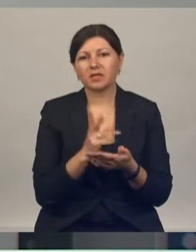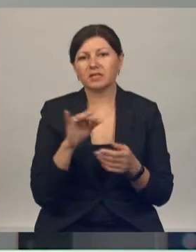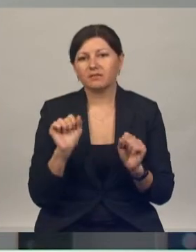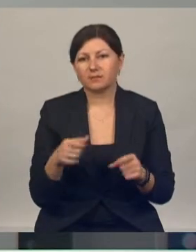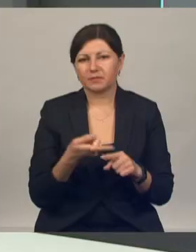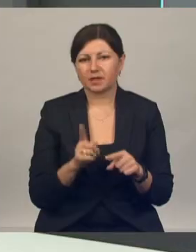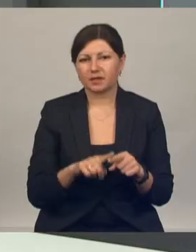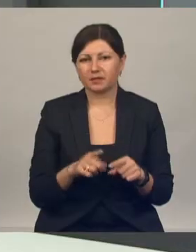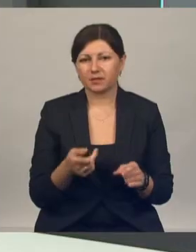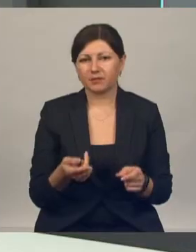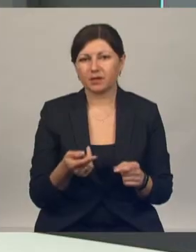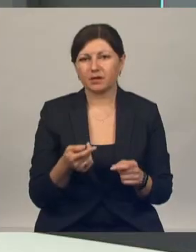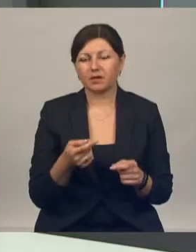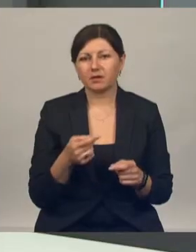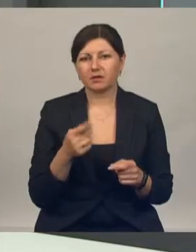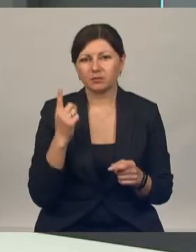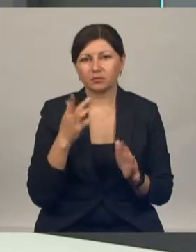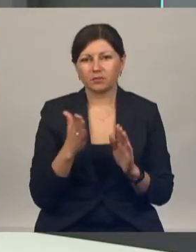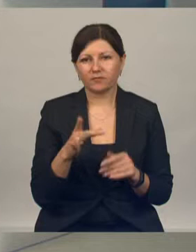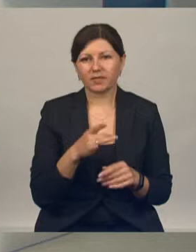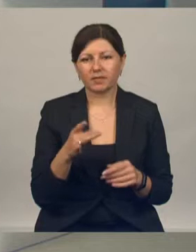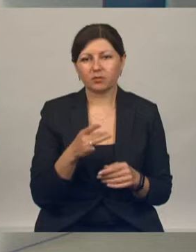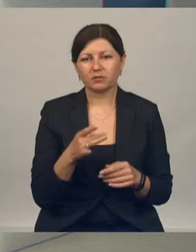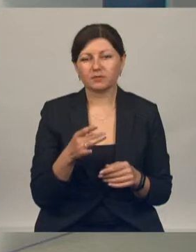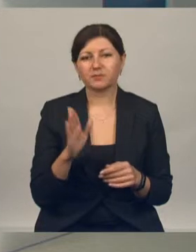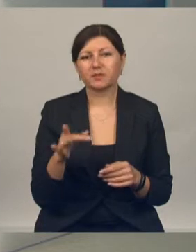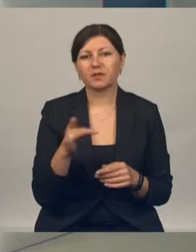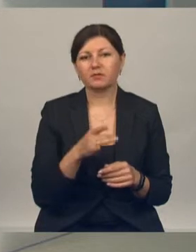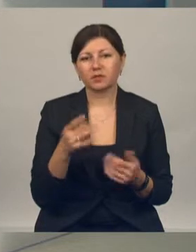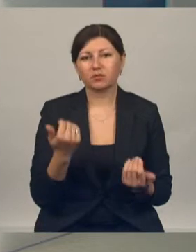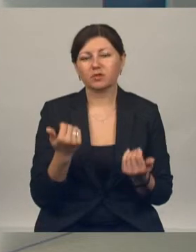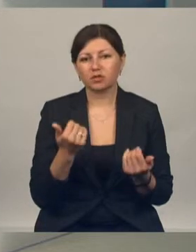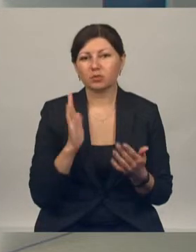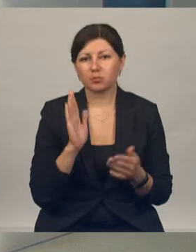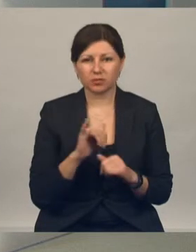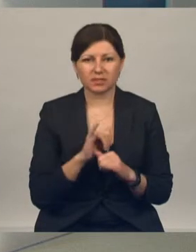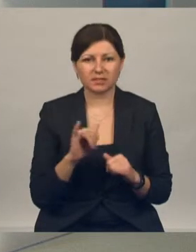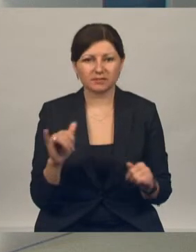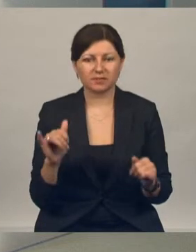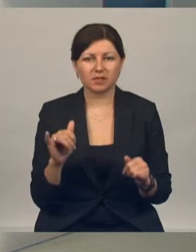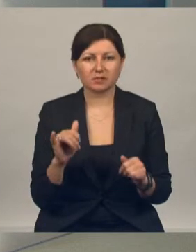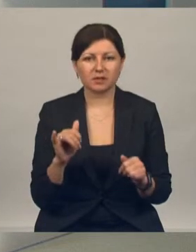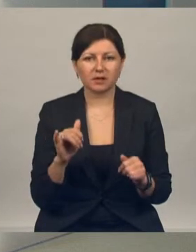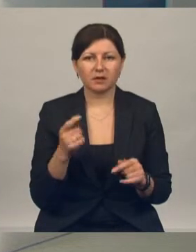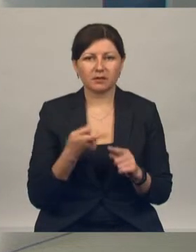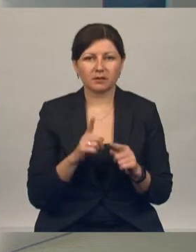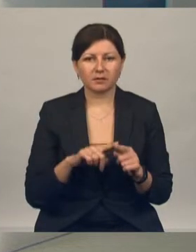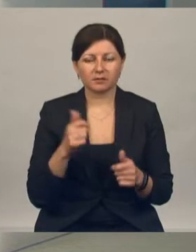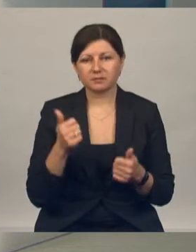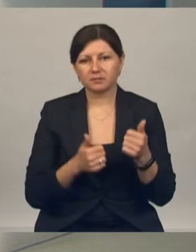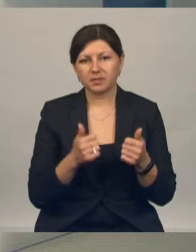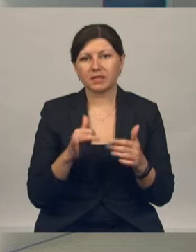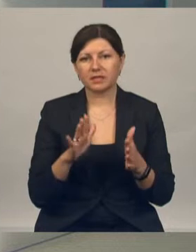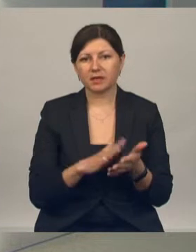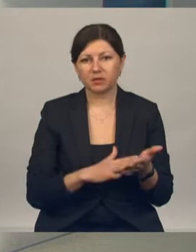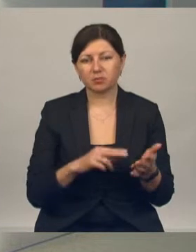этого? Имеете в виду в регионе? Да. В регионе сейчас будут развиваться непосредственно турнирные. И после